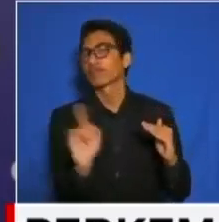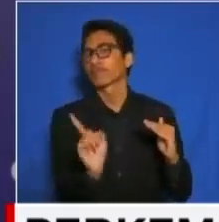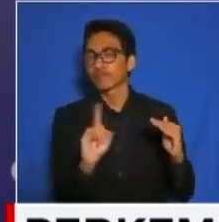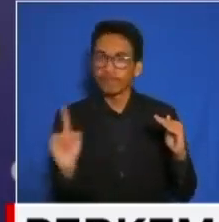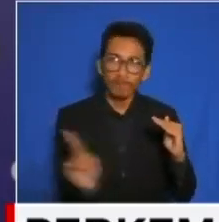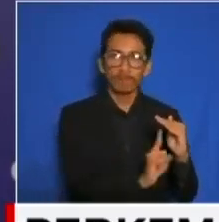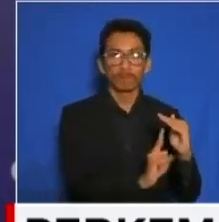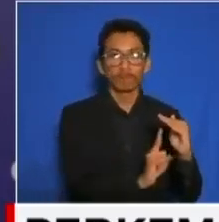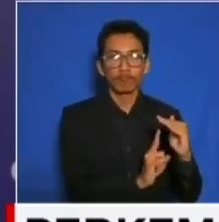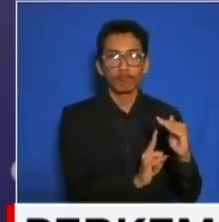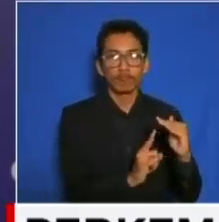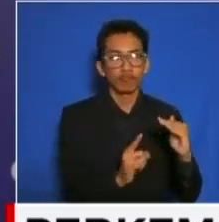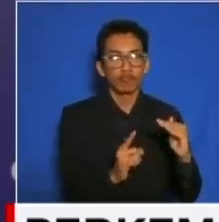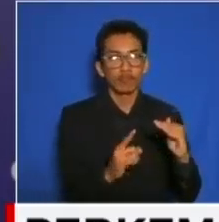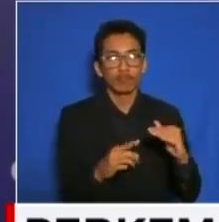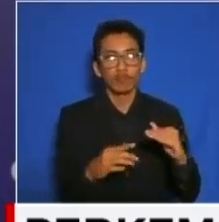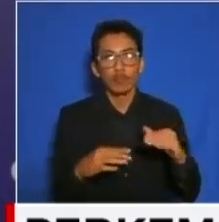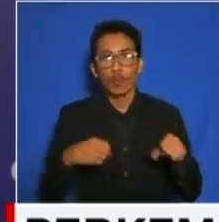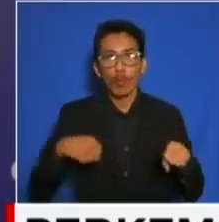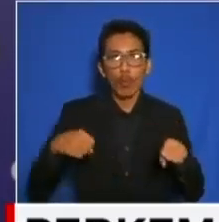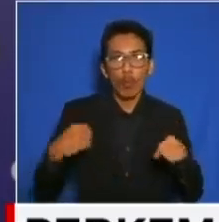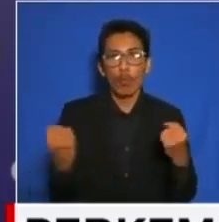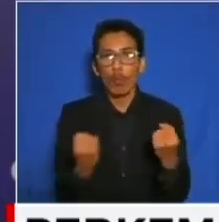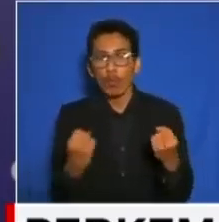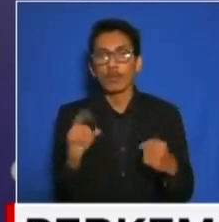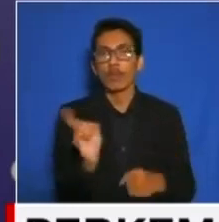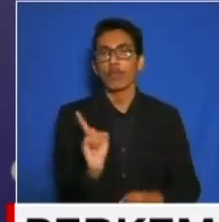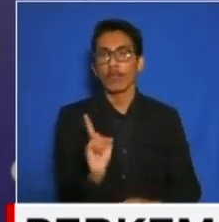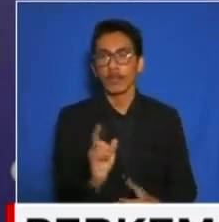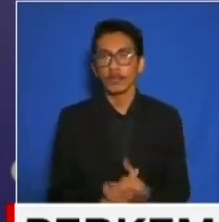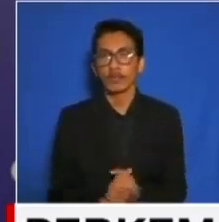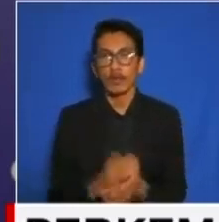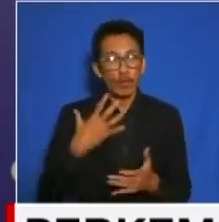melakukan perjalanan, tidak mudik.